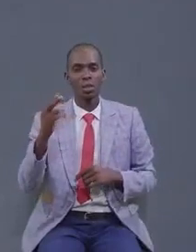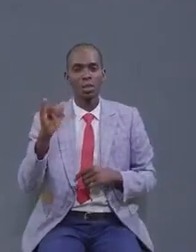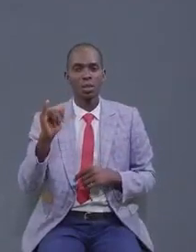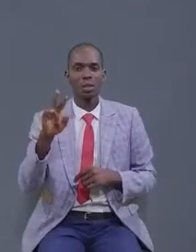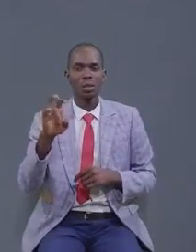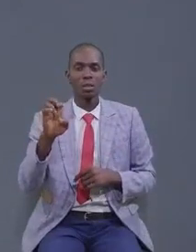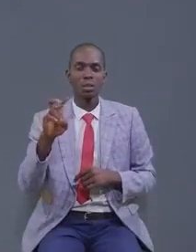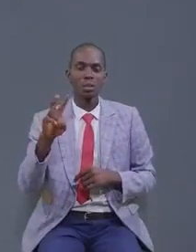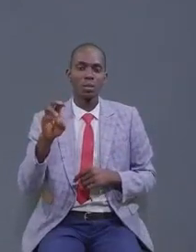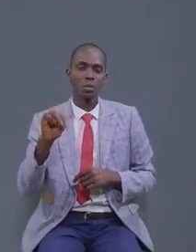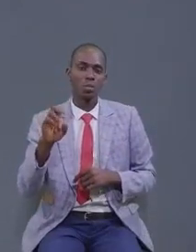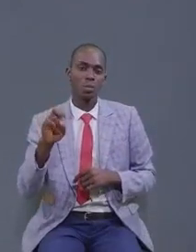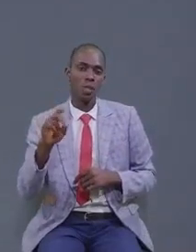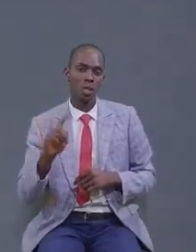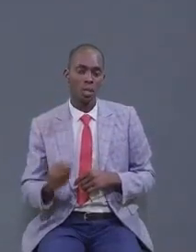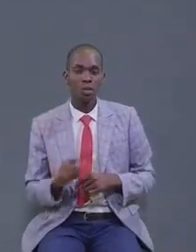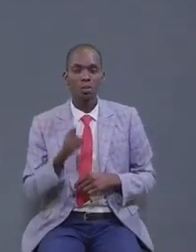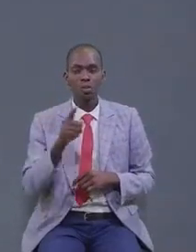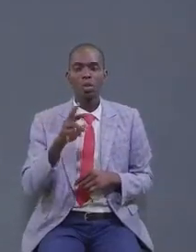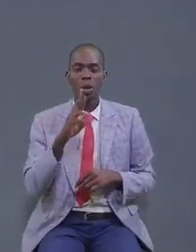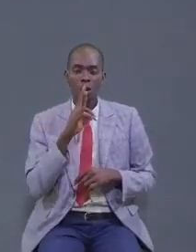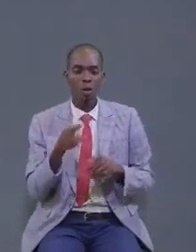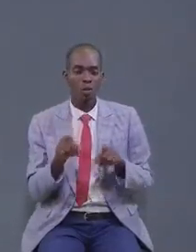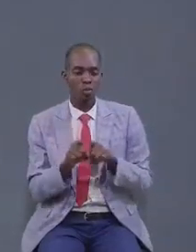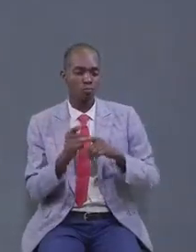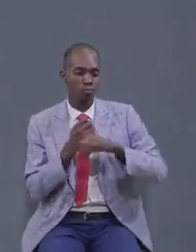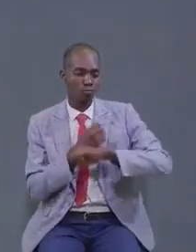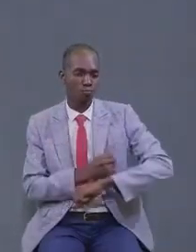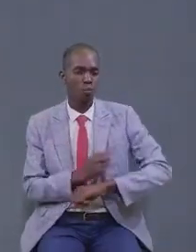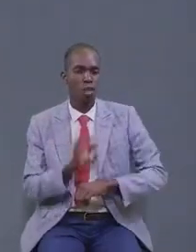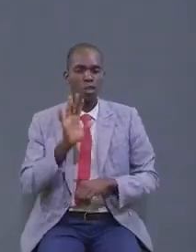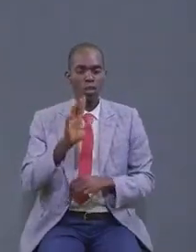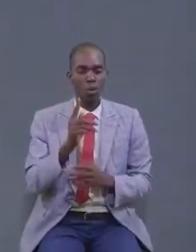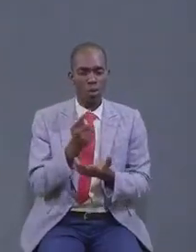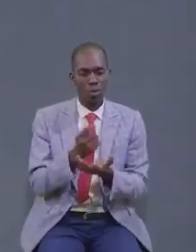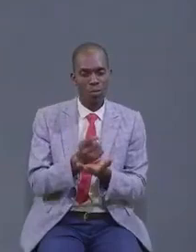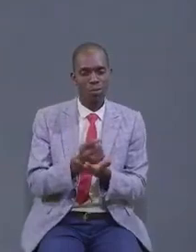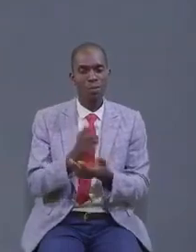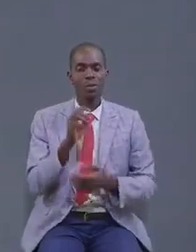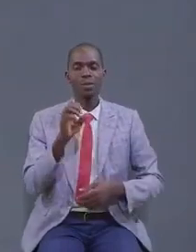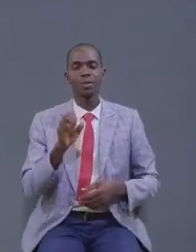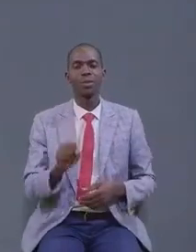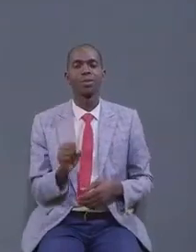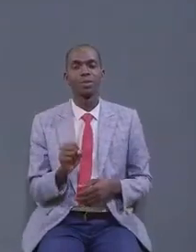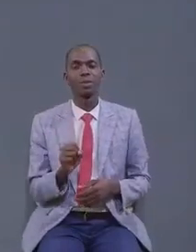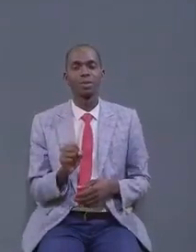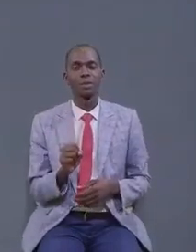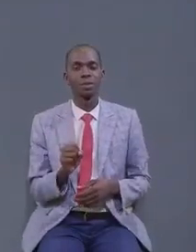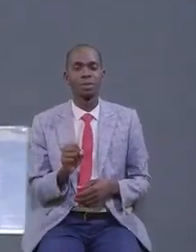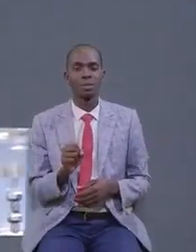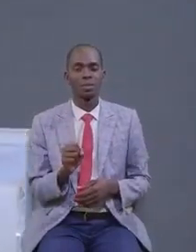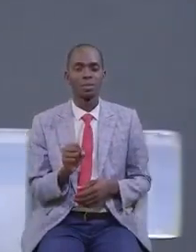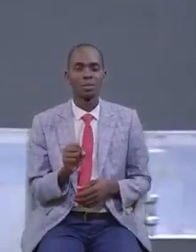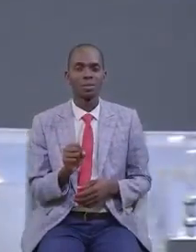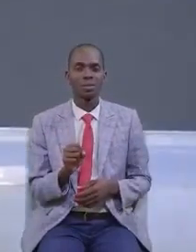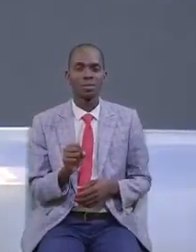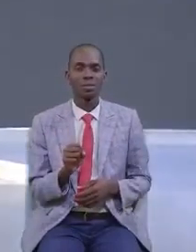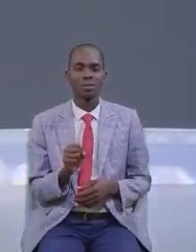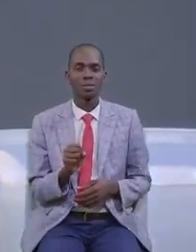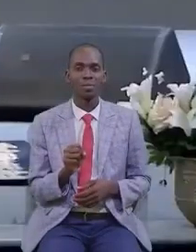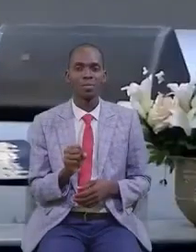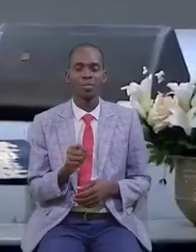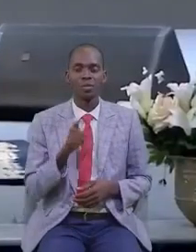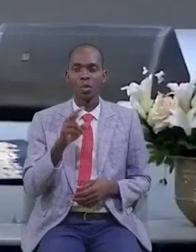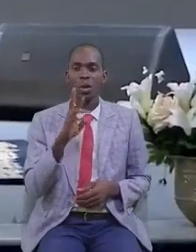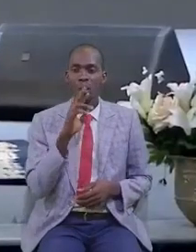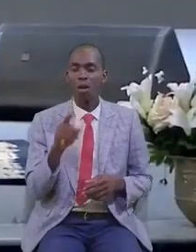మీరు సాధించిన వాటి గురించి పెట్టుకుంటారు. You are watching over your treasures. అలాగే టి అనే అక్షరం మీ యొక్క నిధులను మీరు గమనించుకుంటారు. You